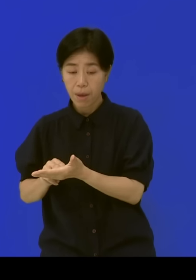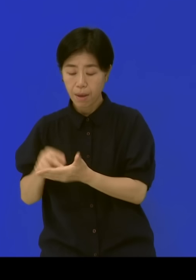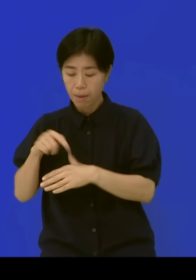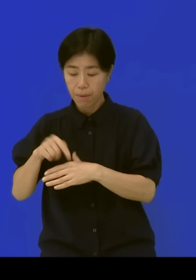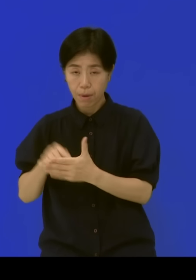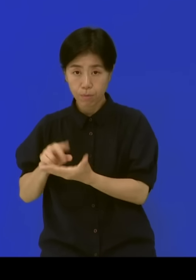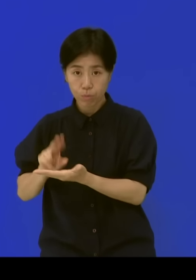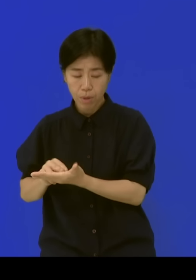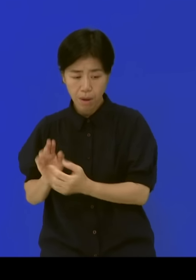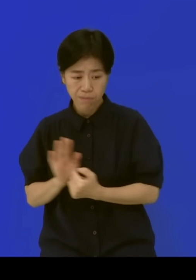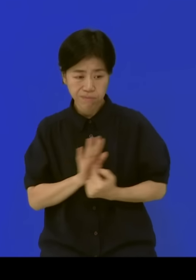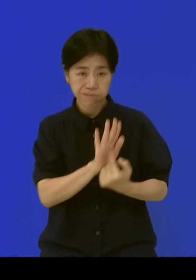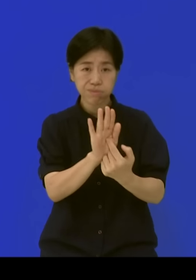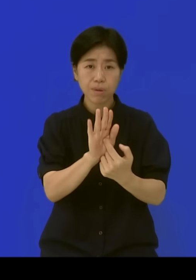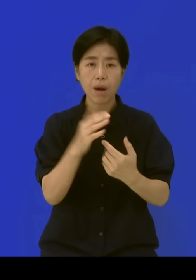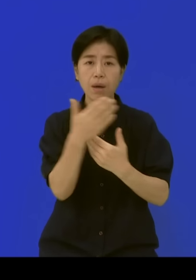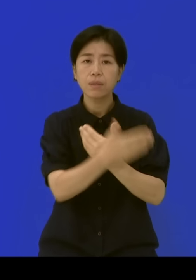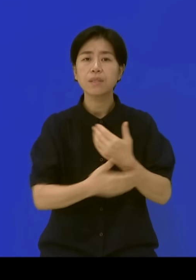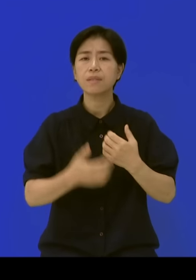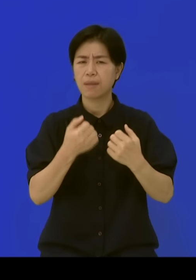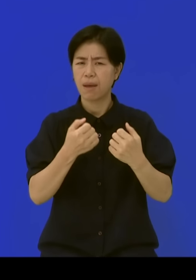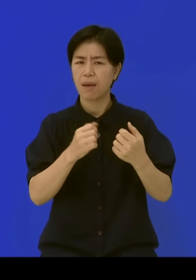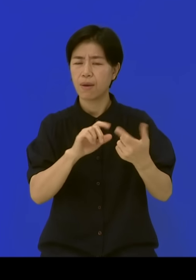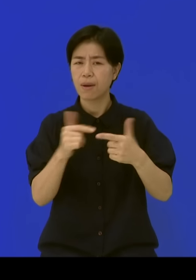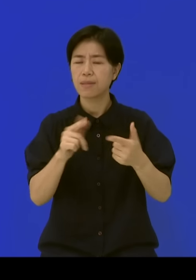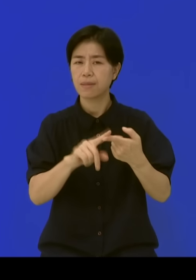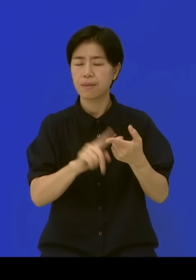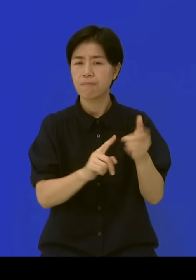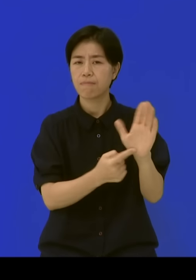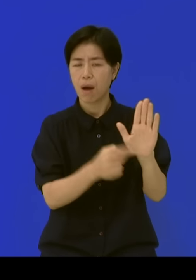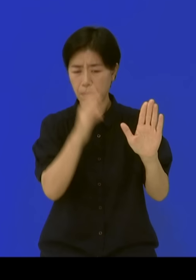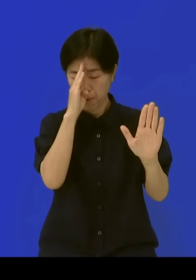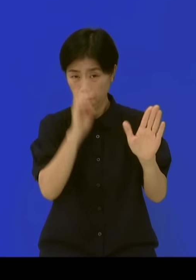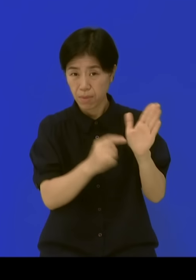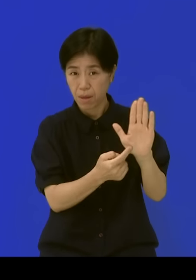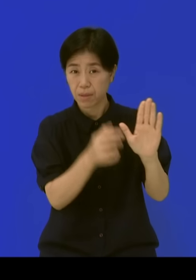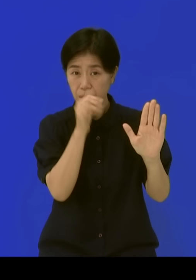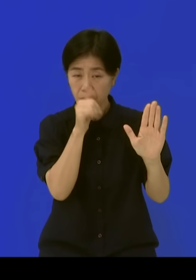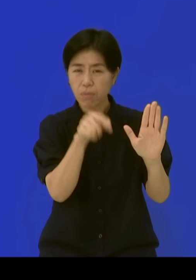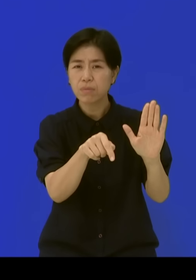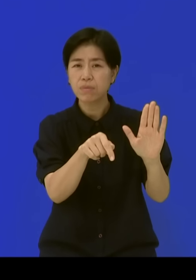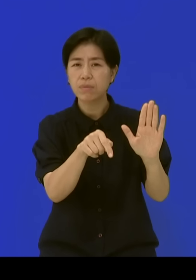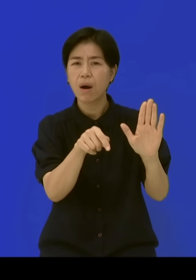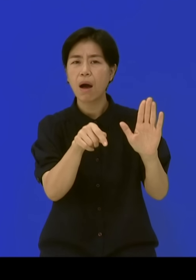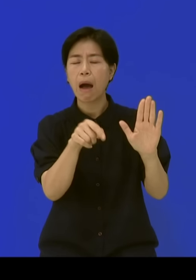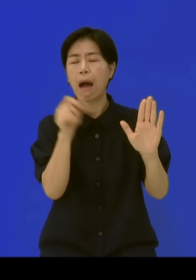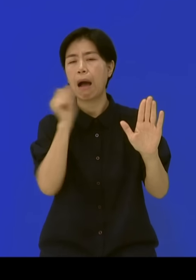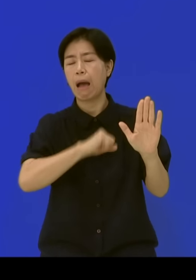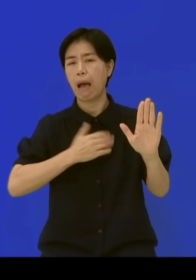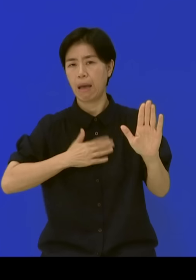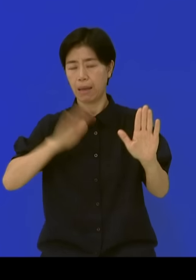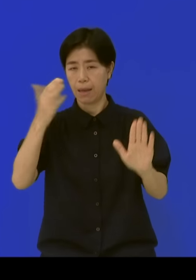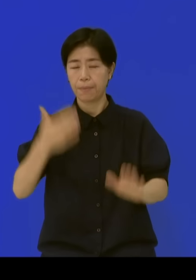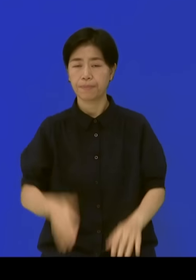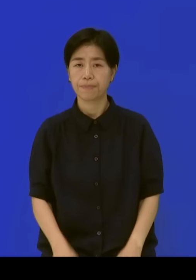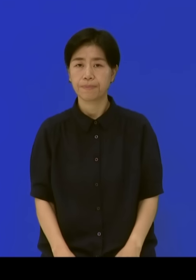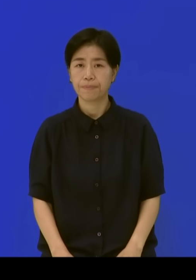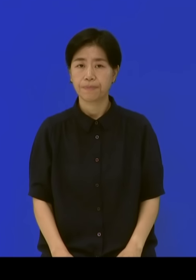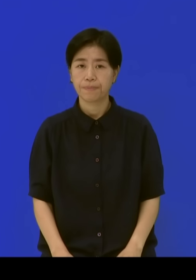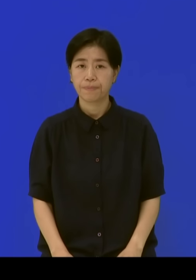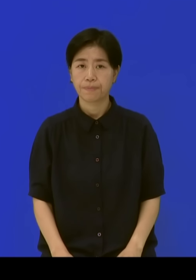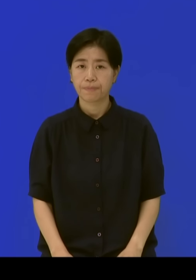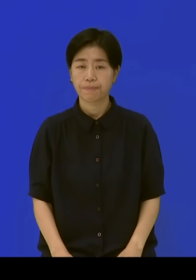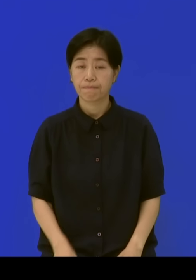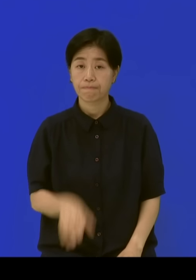병명이 압도적으로 증가하는 거예요. 이런 문화적 배경에 의해서 특정 질병에 영향을 주게 되는 거죠.